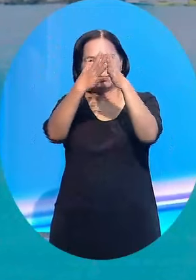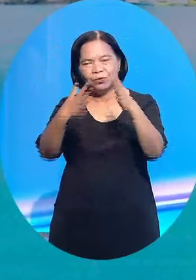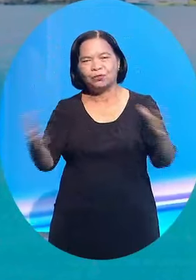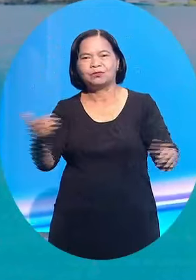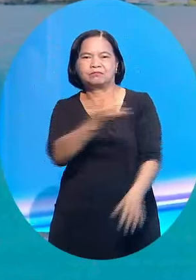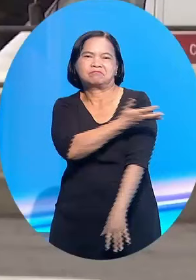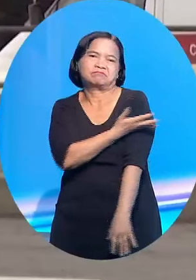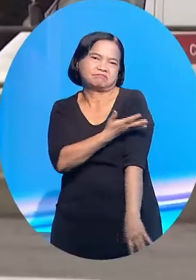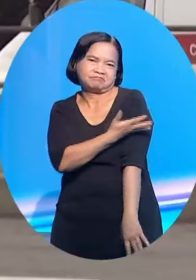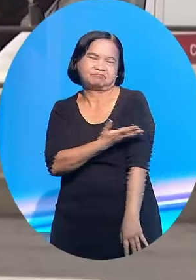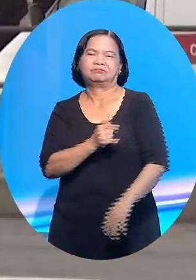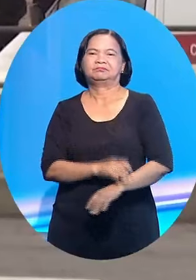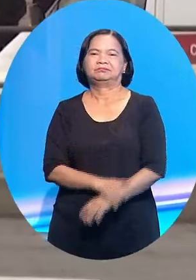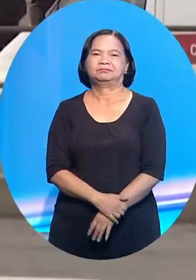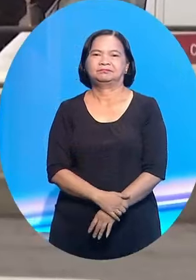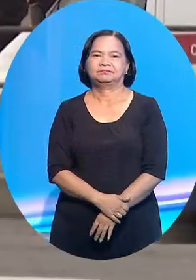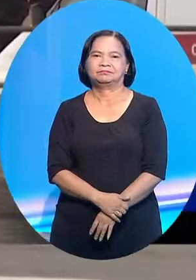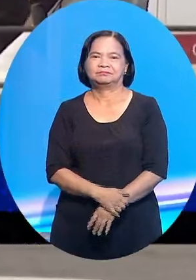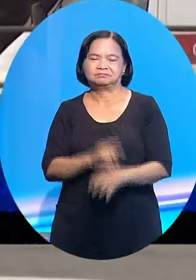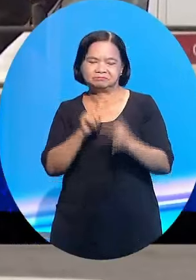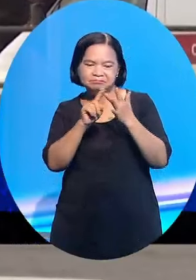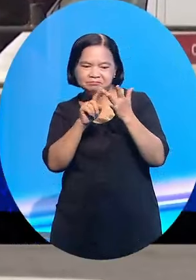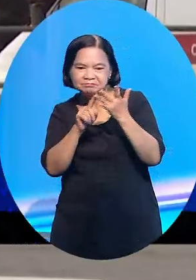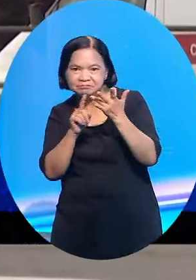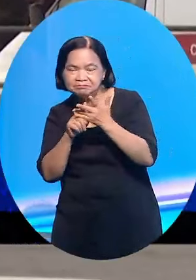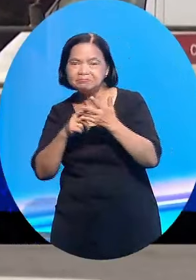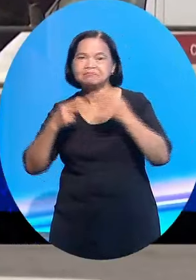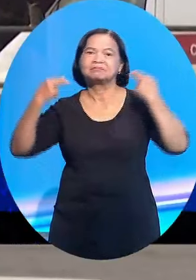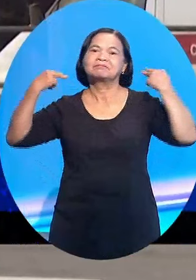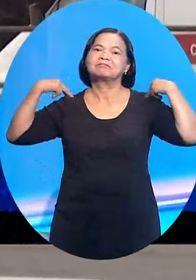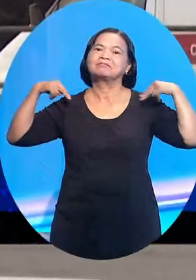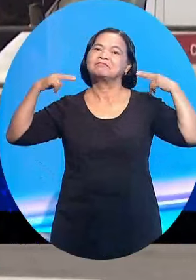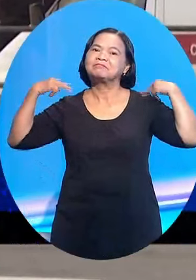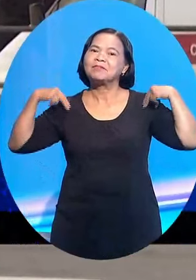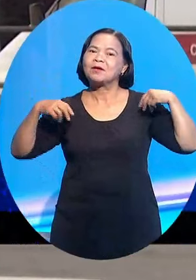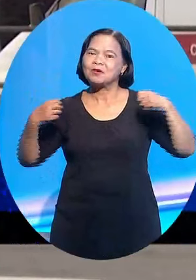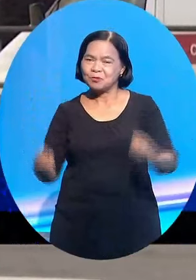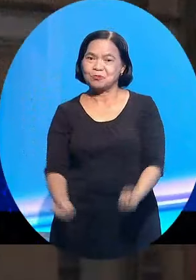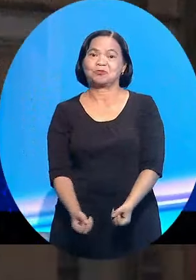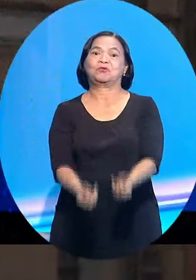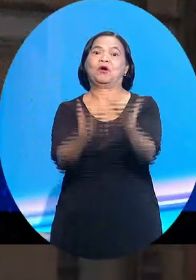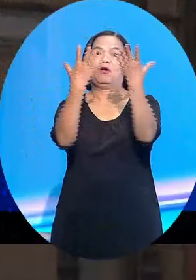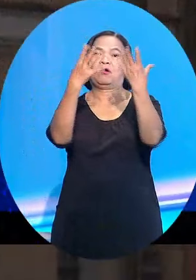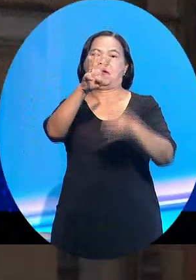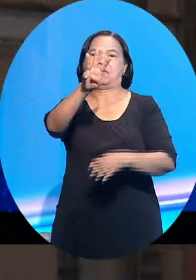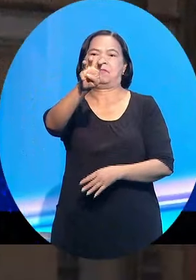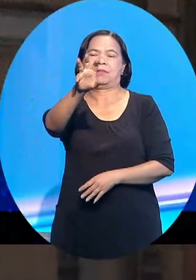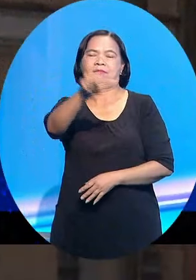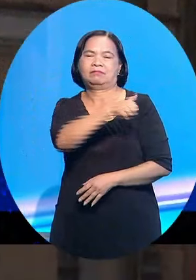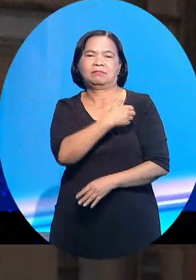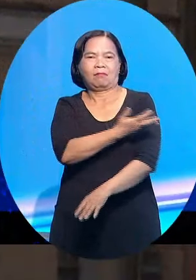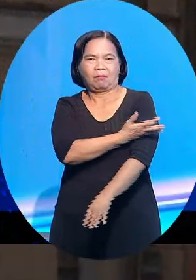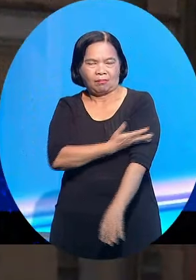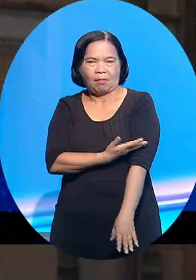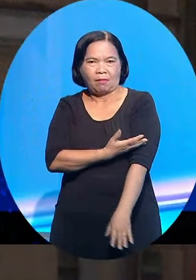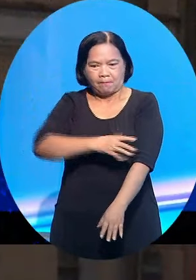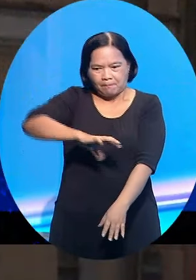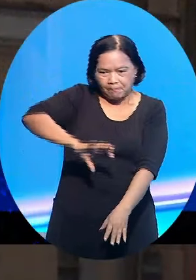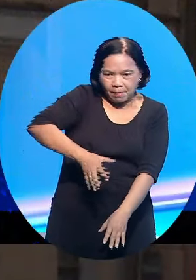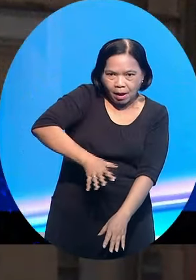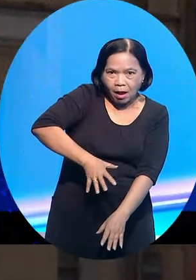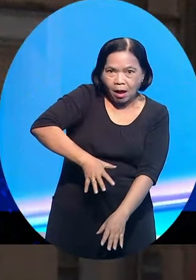thương. Theo số liệu mới nhất của cảnh sát St. Petersburg, vụ nổ còn làm khoảng 30 người bị thương. Thiết bị chứa